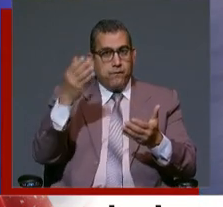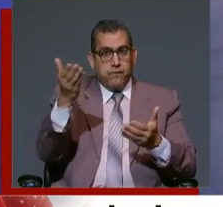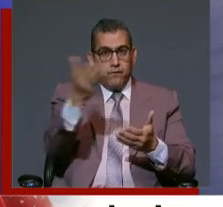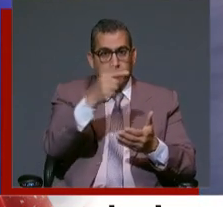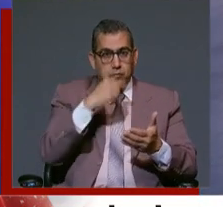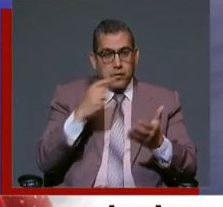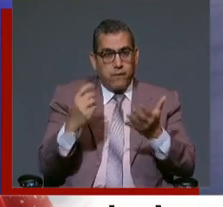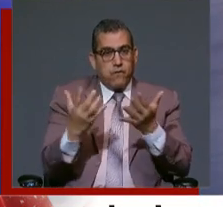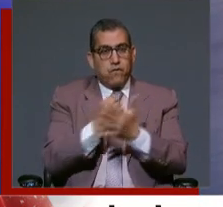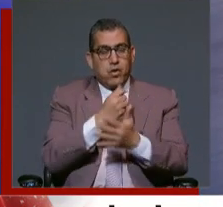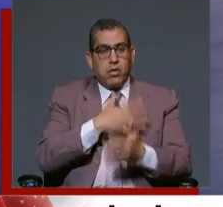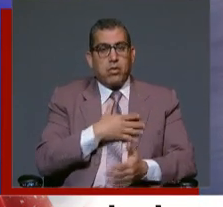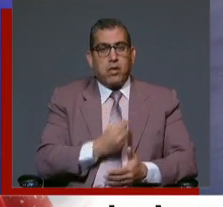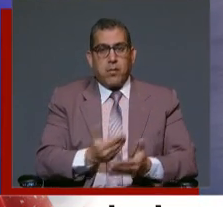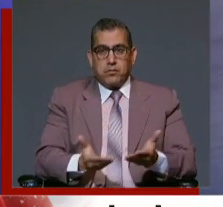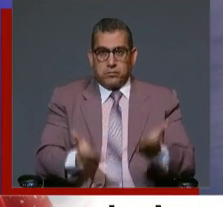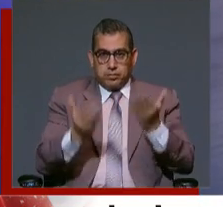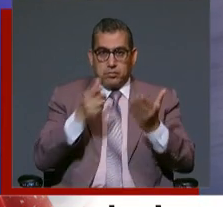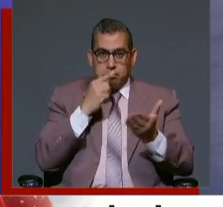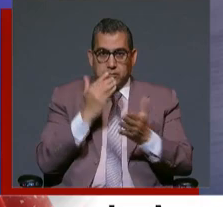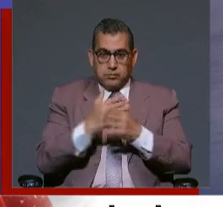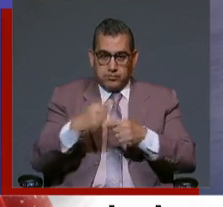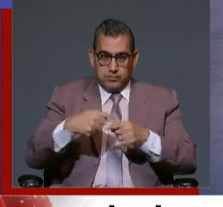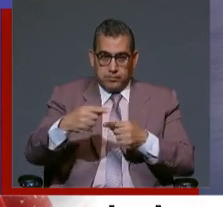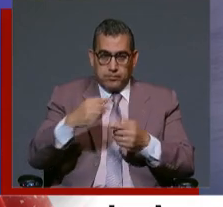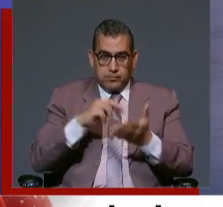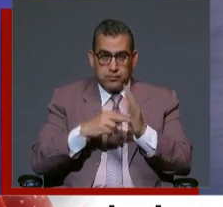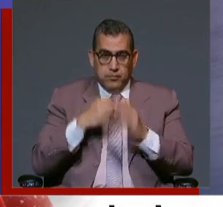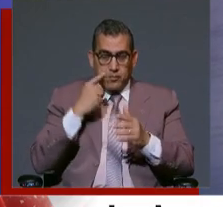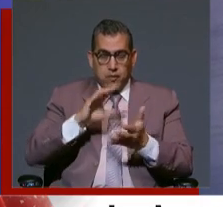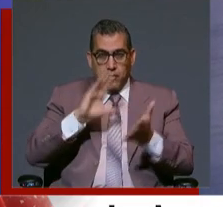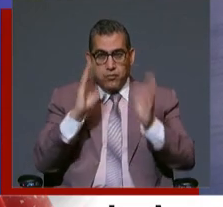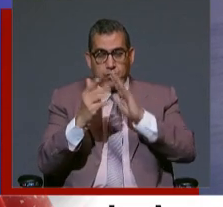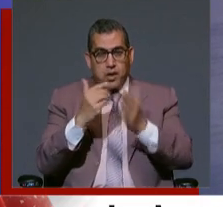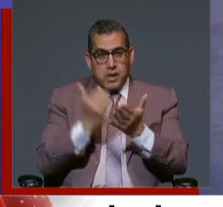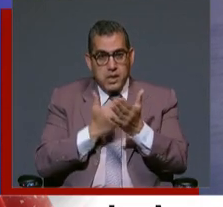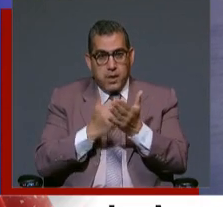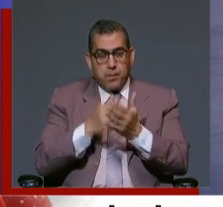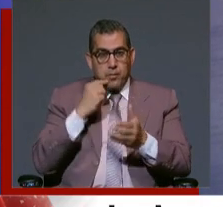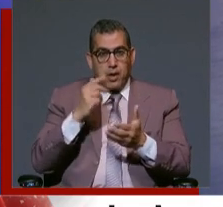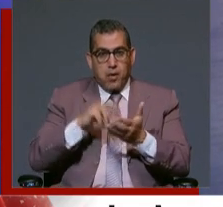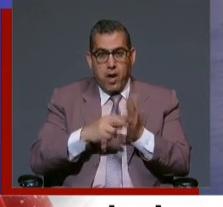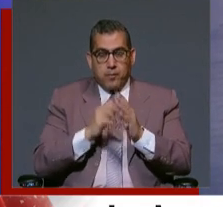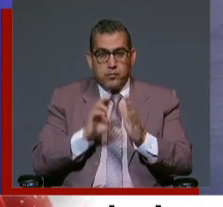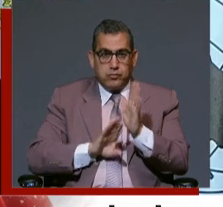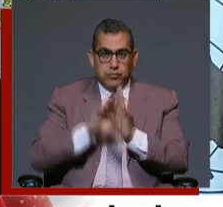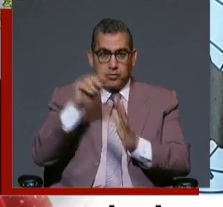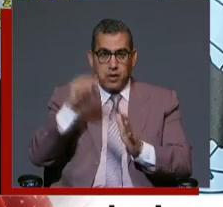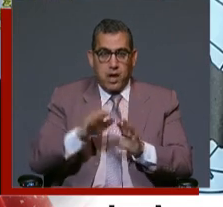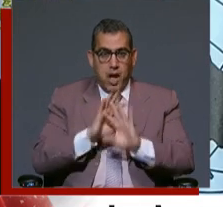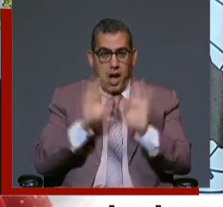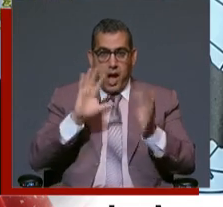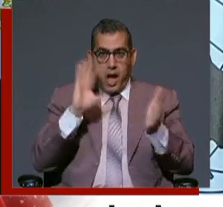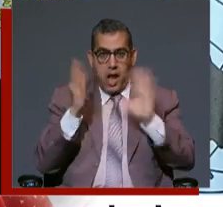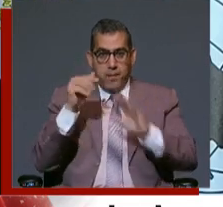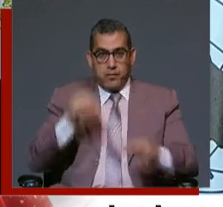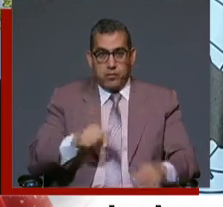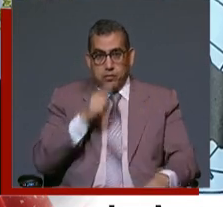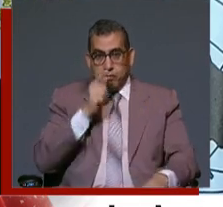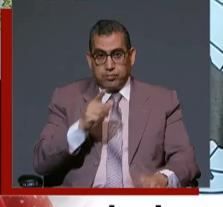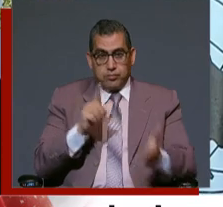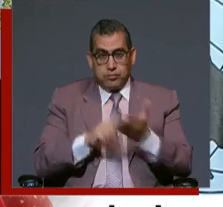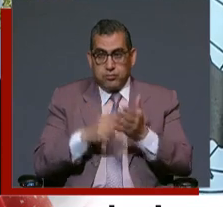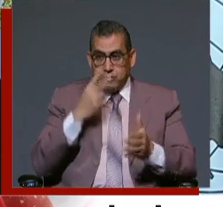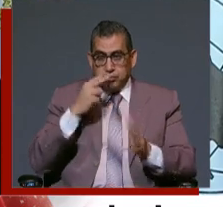فرصة طيبة لمناقشة أبعاد الواقع المالي والاقتصادي والإقليمي والعالمي، وطرح الرؤى